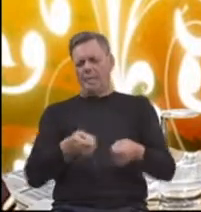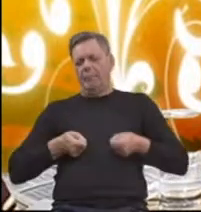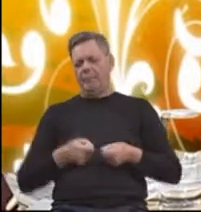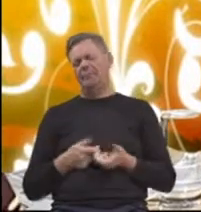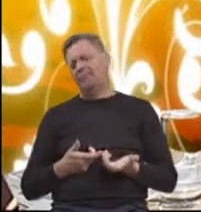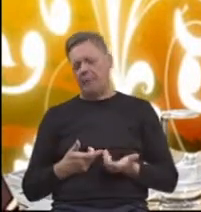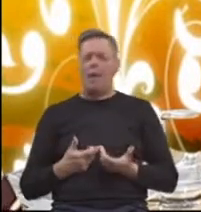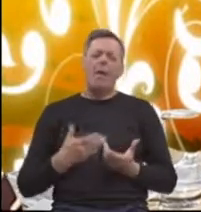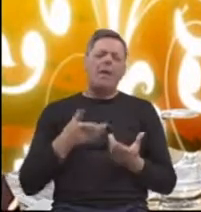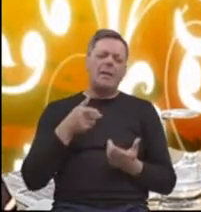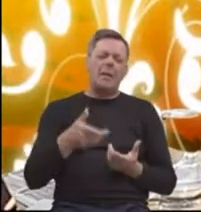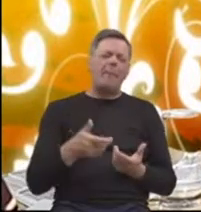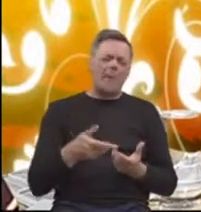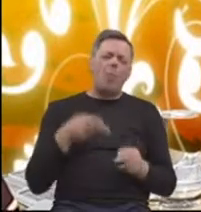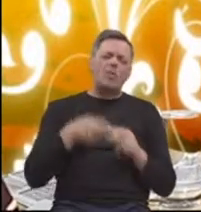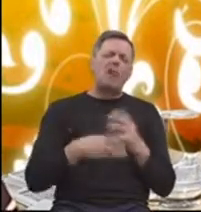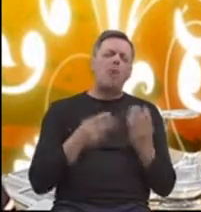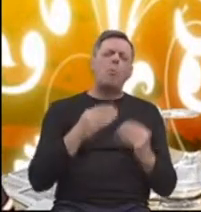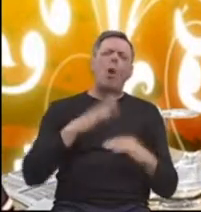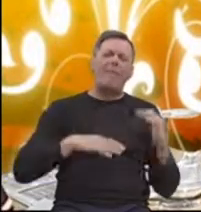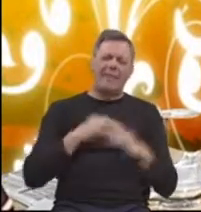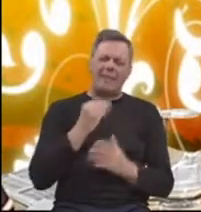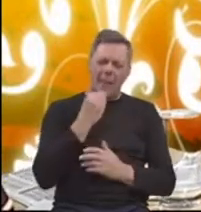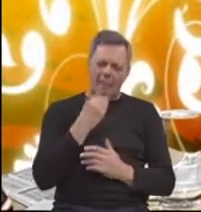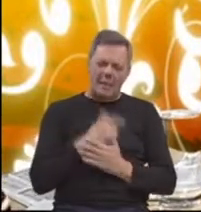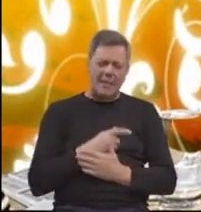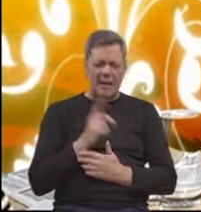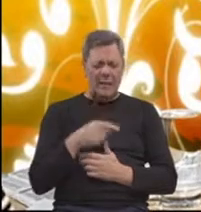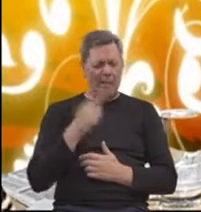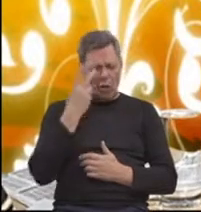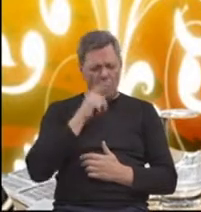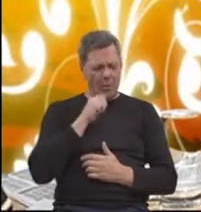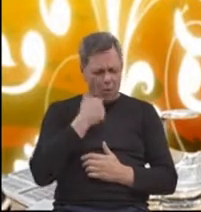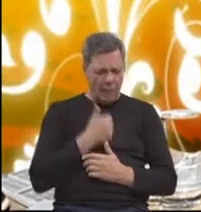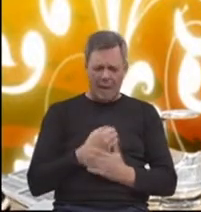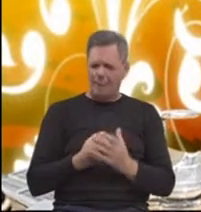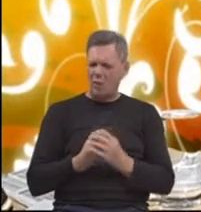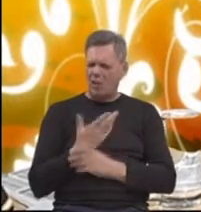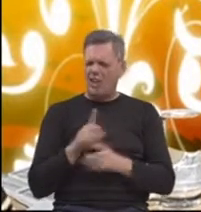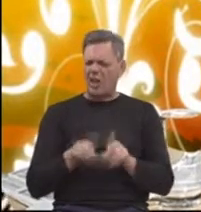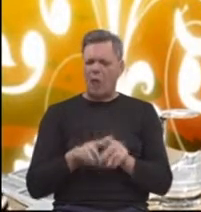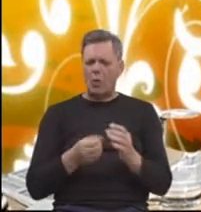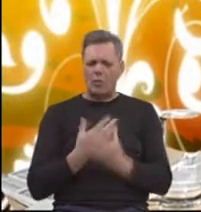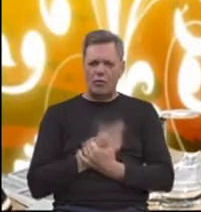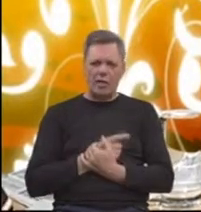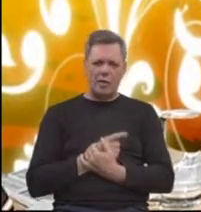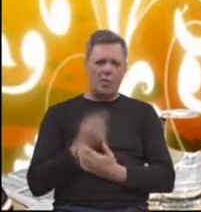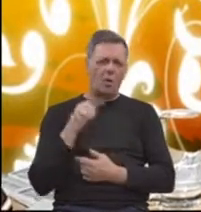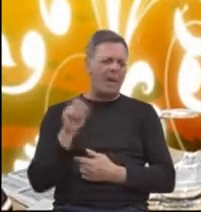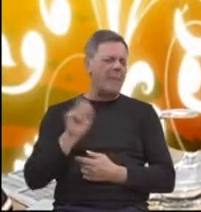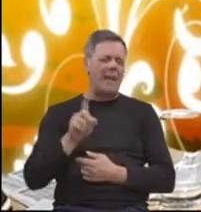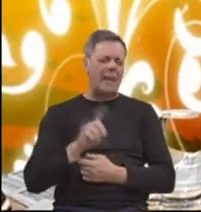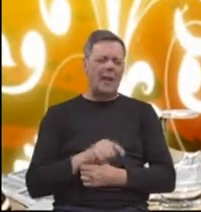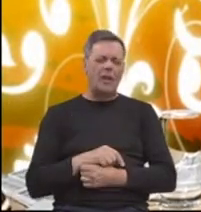puno kvalitetnih namirnica, jer trebamo razumjeti čovjeka kao čovjeka, proizvođača kao proizvođača. On nikad